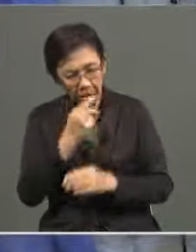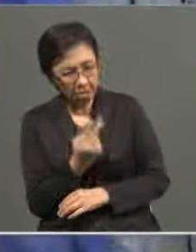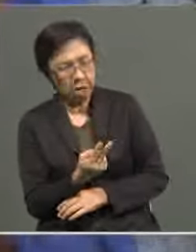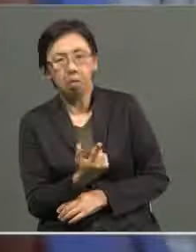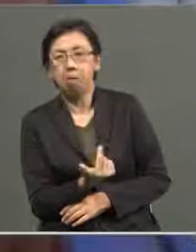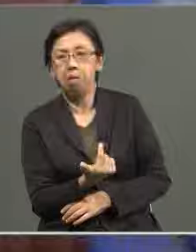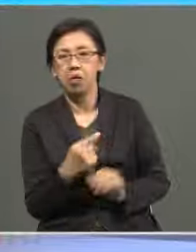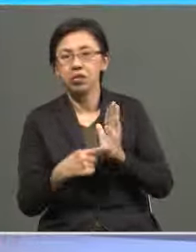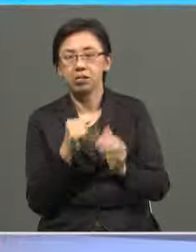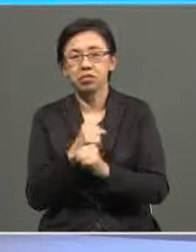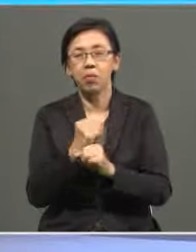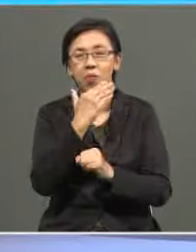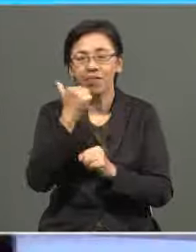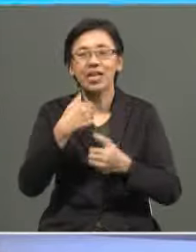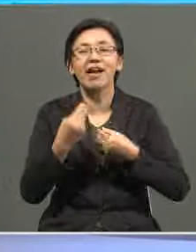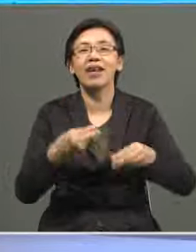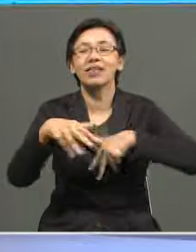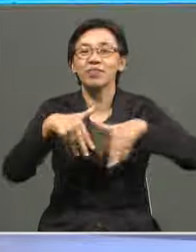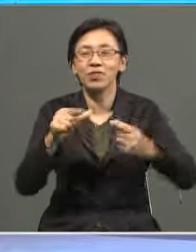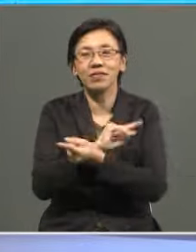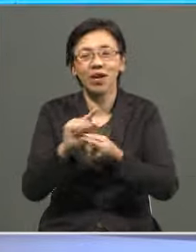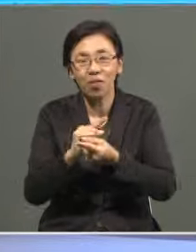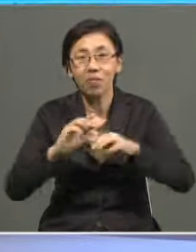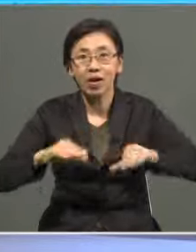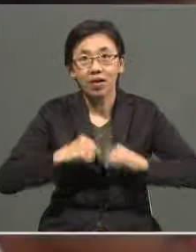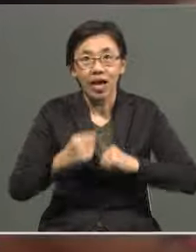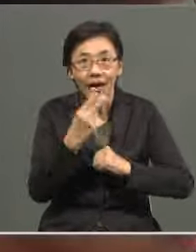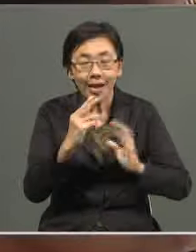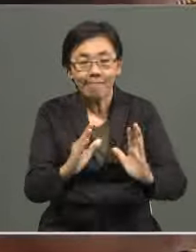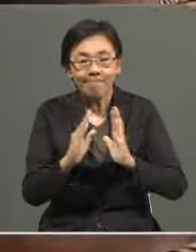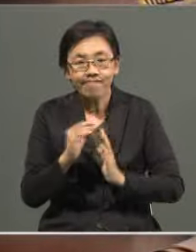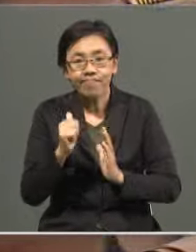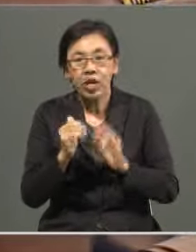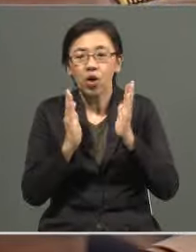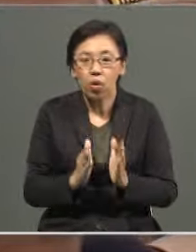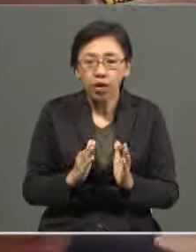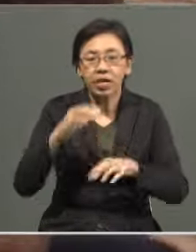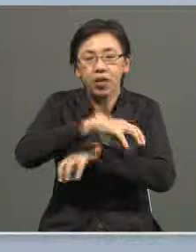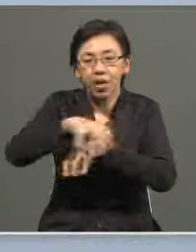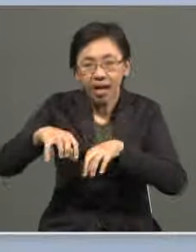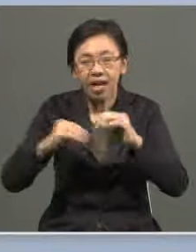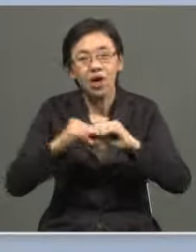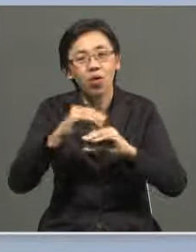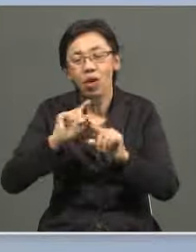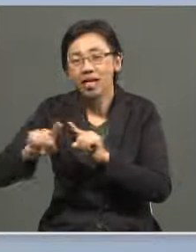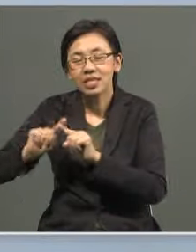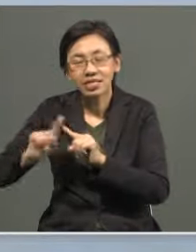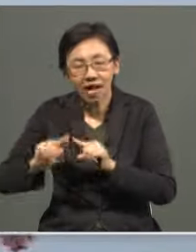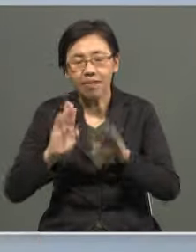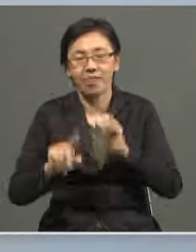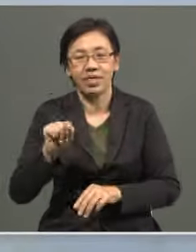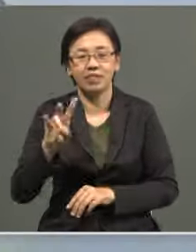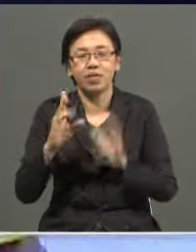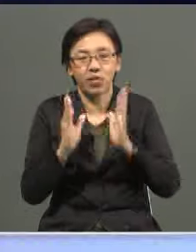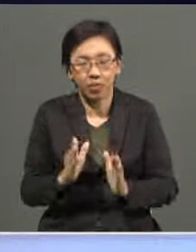เป็นต้นแบบการทำความดีให้แก่คนในสังคมรวมทั้งเด็กเยาวชนซึ่งก็มีบุคคลหน่วยงานและโครงการผ่านการคัดเลือกจำนวน 27